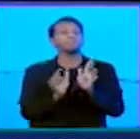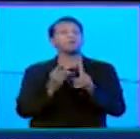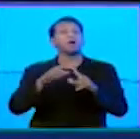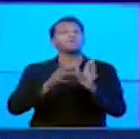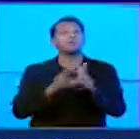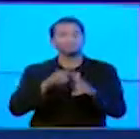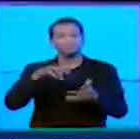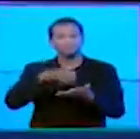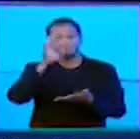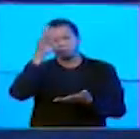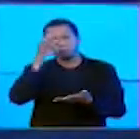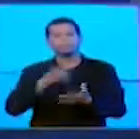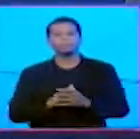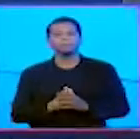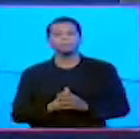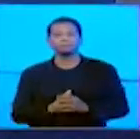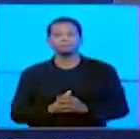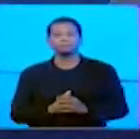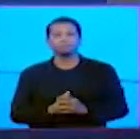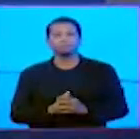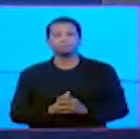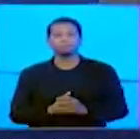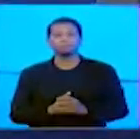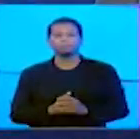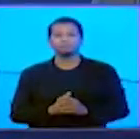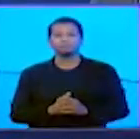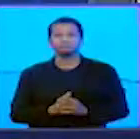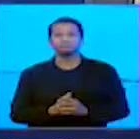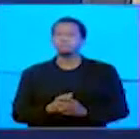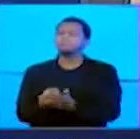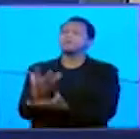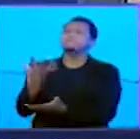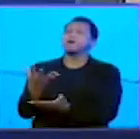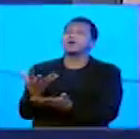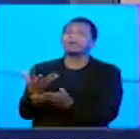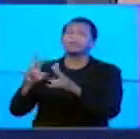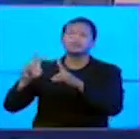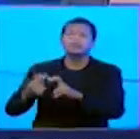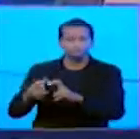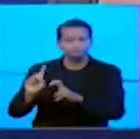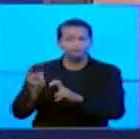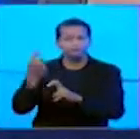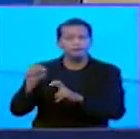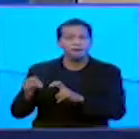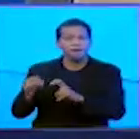Jaya ya mahathir Apa perkembangan pemeriksaan perdana untuk Michael dan juga di